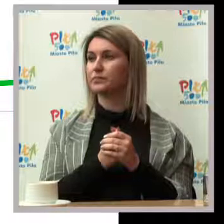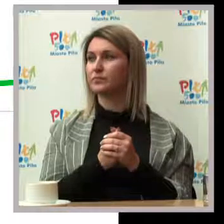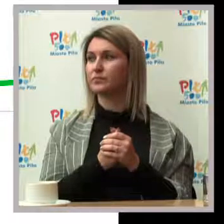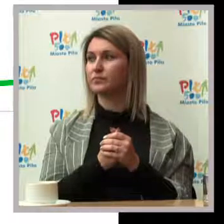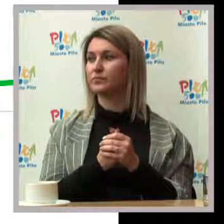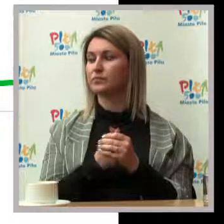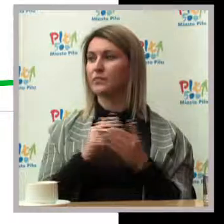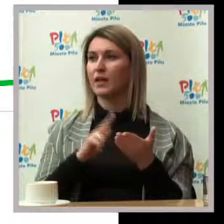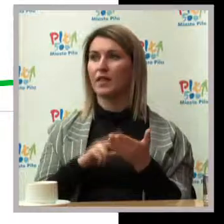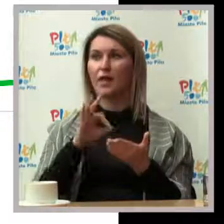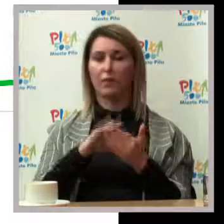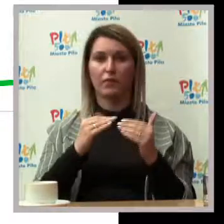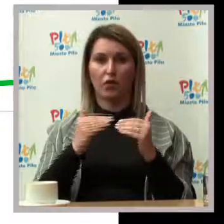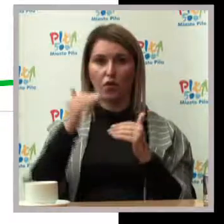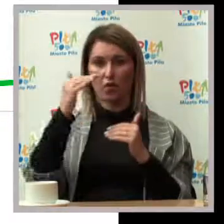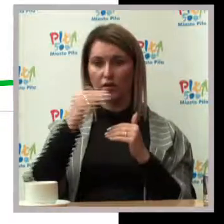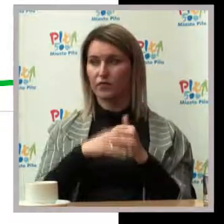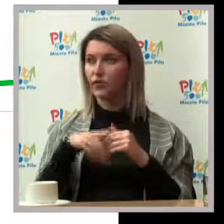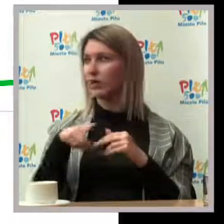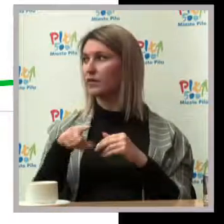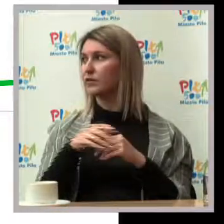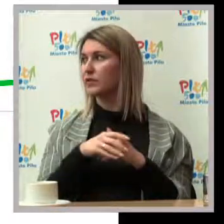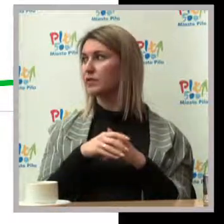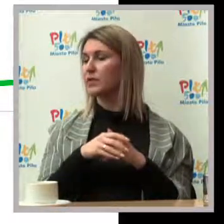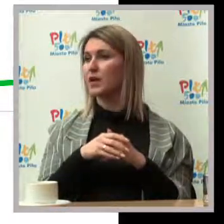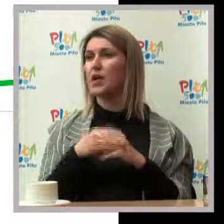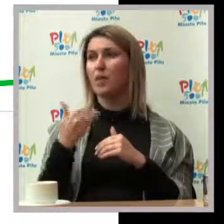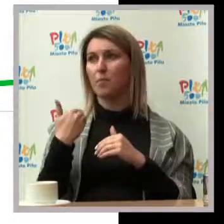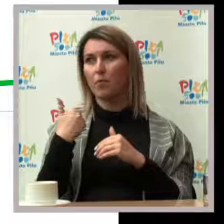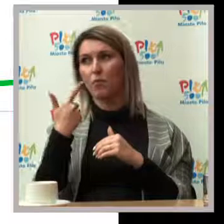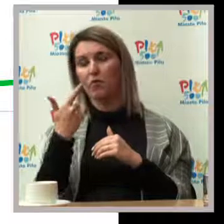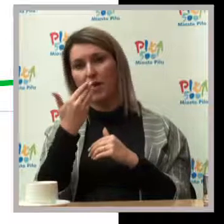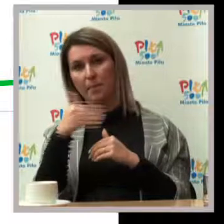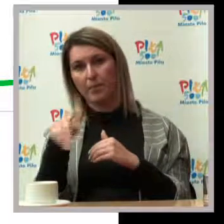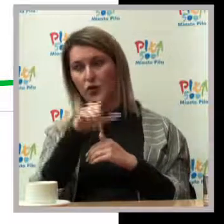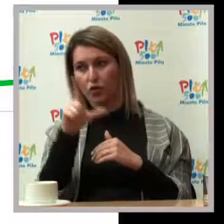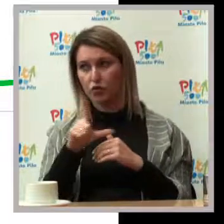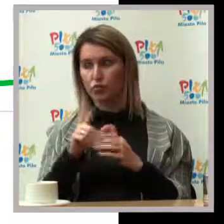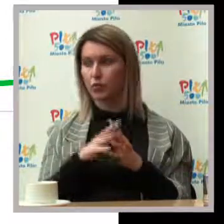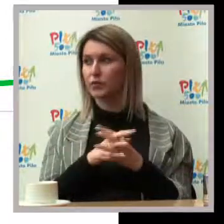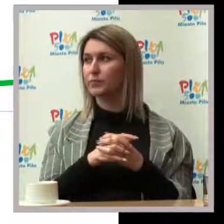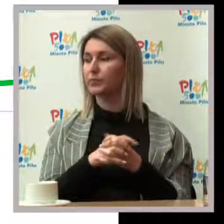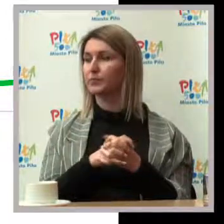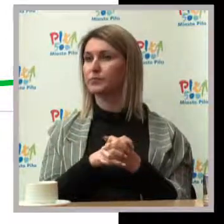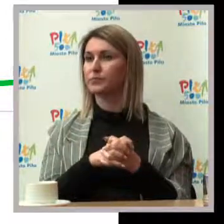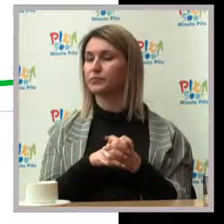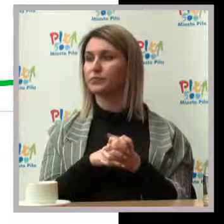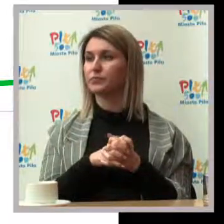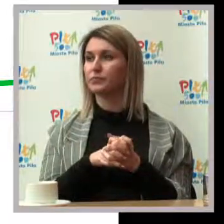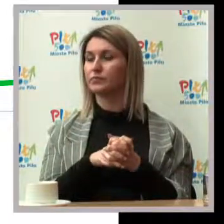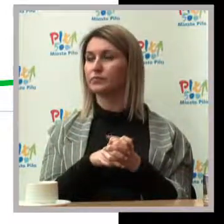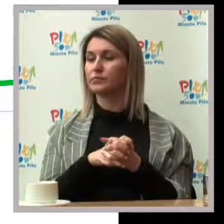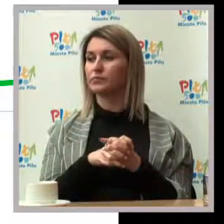na pewno nadwyżka w tym zakresie dochodów przekroczy kwotę 2 milionów złotych, dzięki czemu będziemy mogli